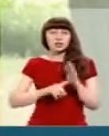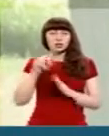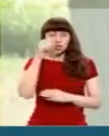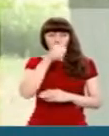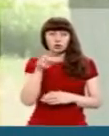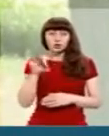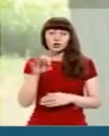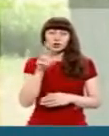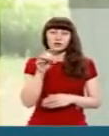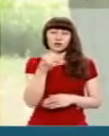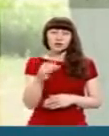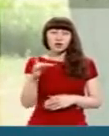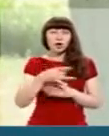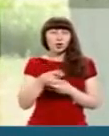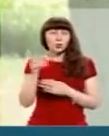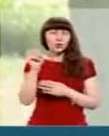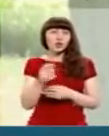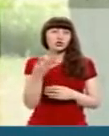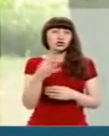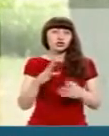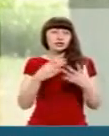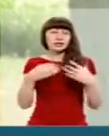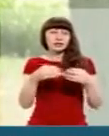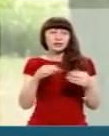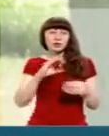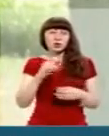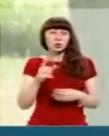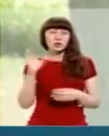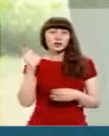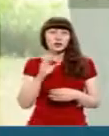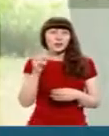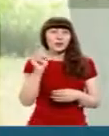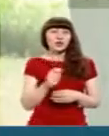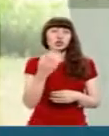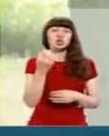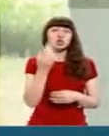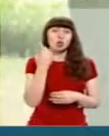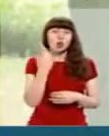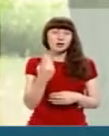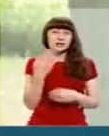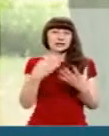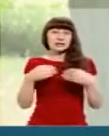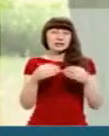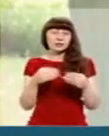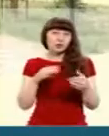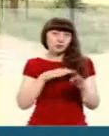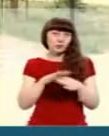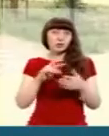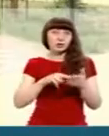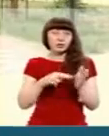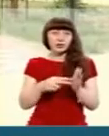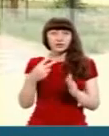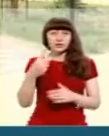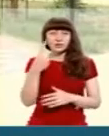аударды. Алдағы айда оңтүстіктен тағы бір отбасы көшіп келеді. Осы арқылы біз 2021 жылғы жоспарды толығымен орындаймыз.